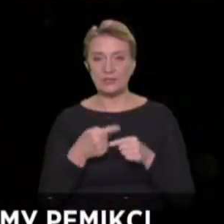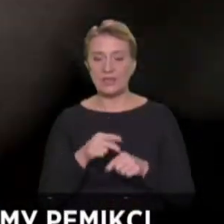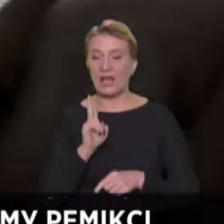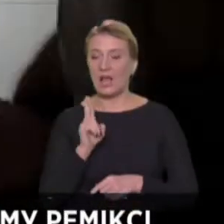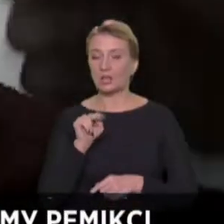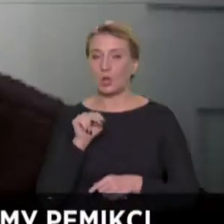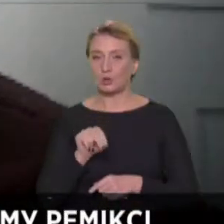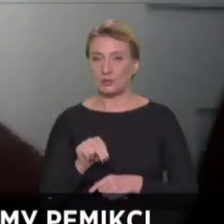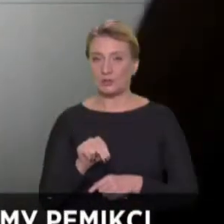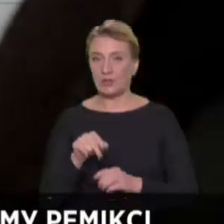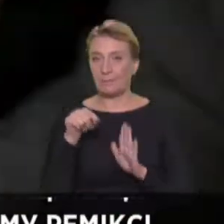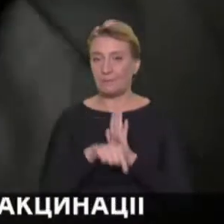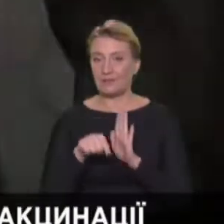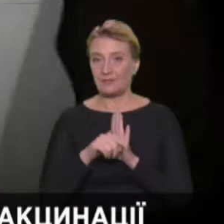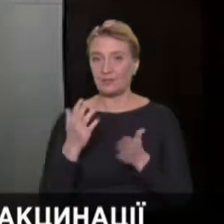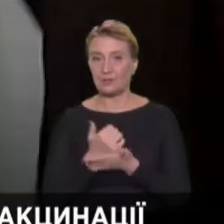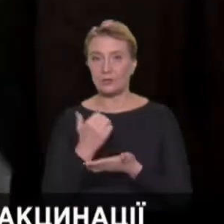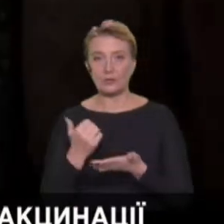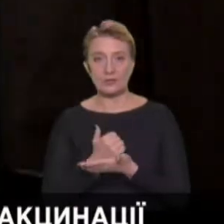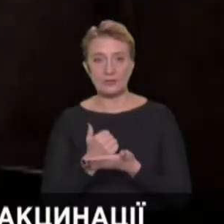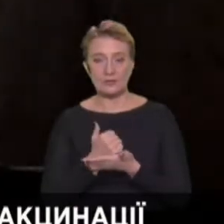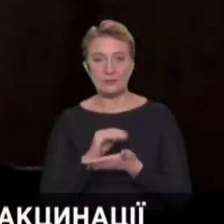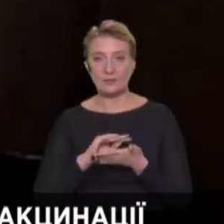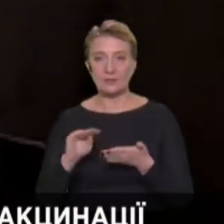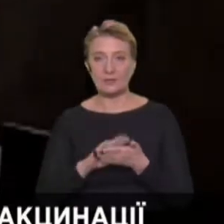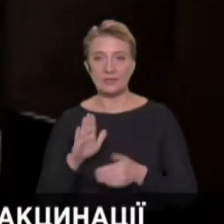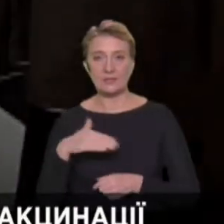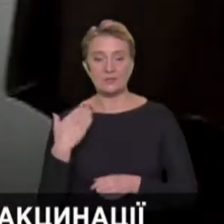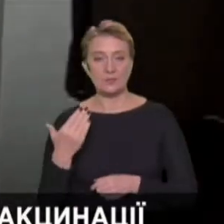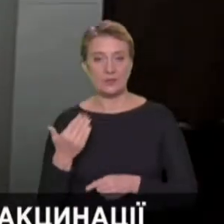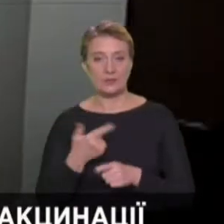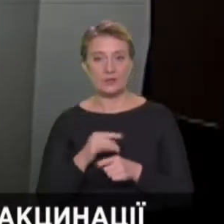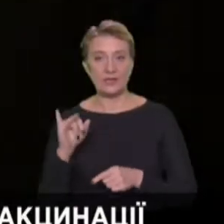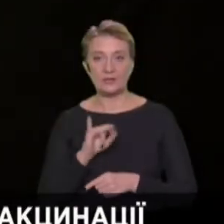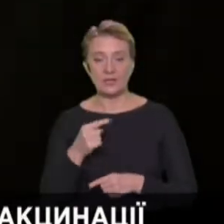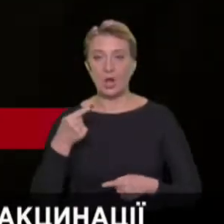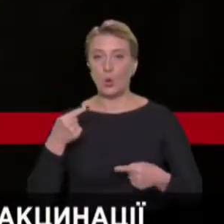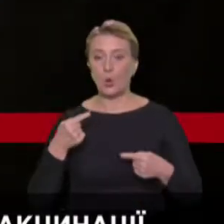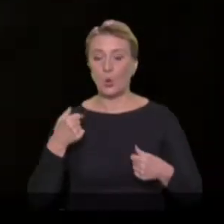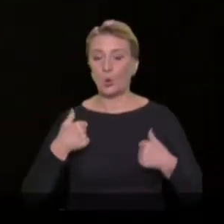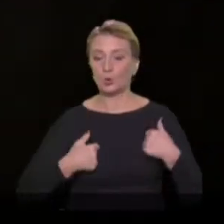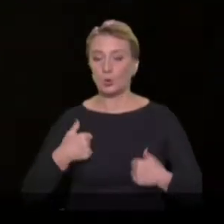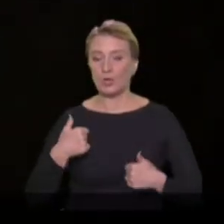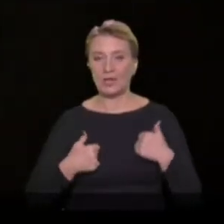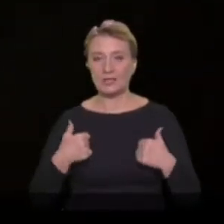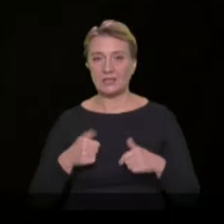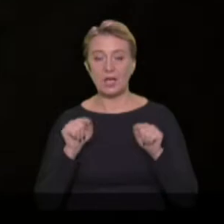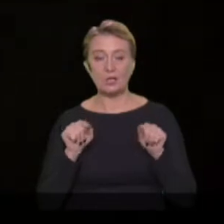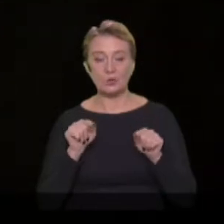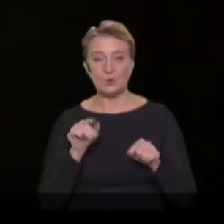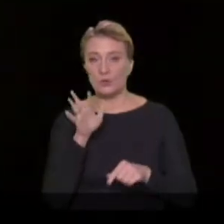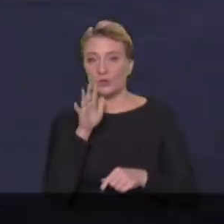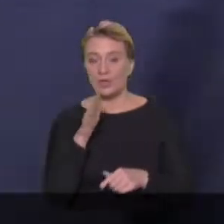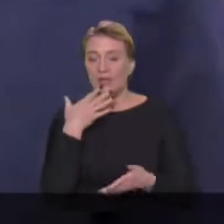експансії, при цьому долаючи вельми потужний пресинг з боку єзуїтів. Конкуренція тогочасних